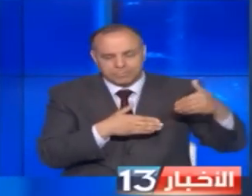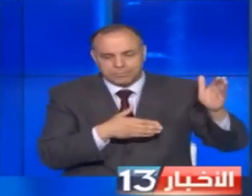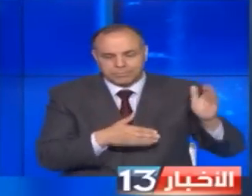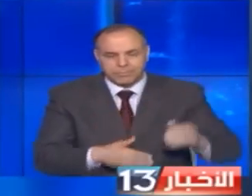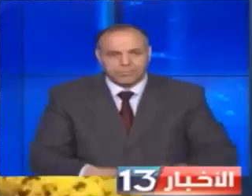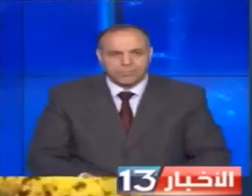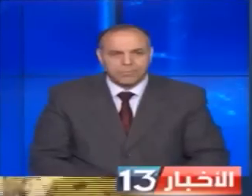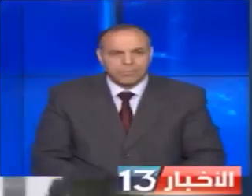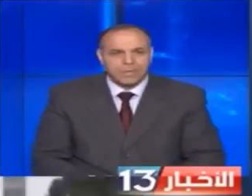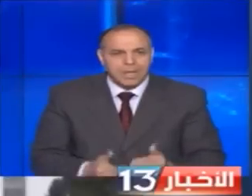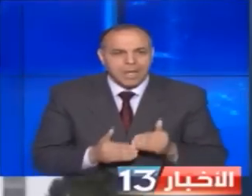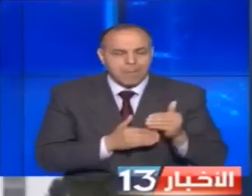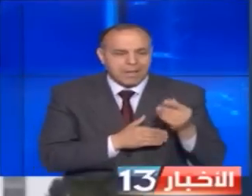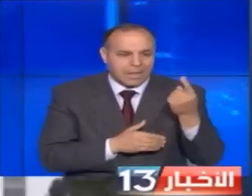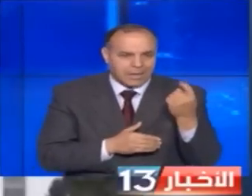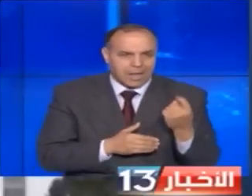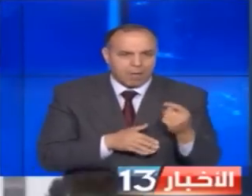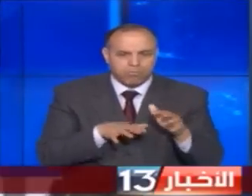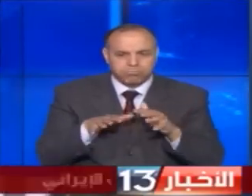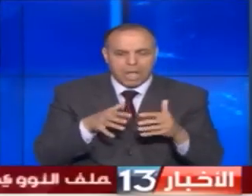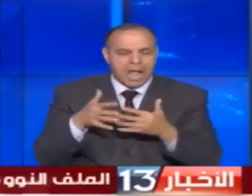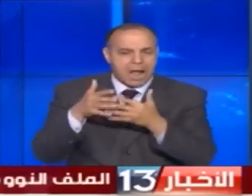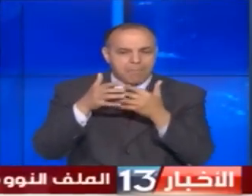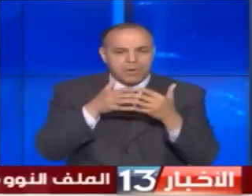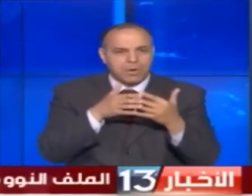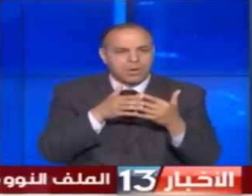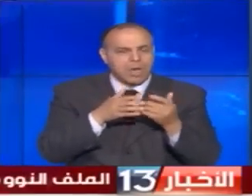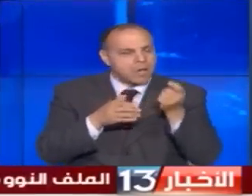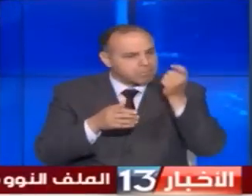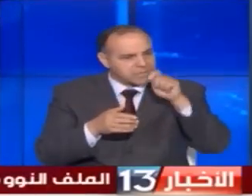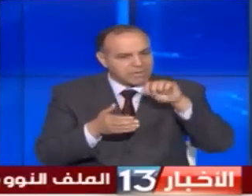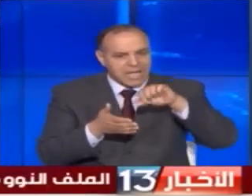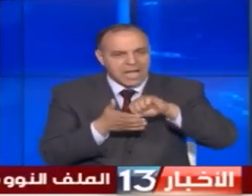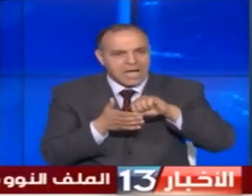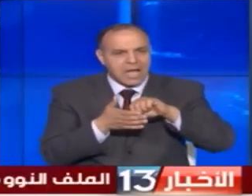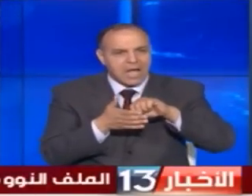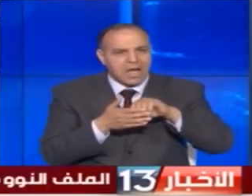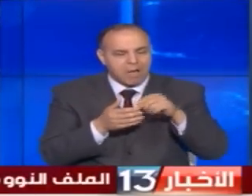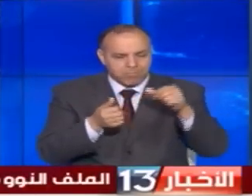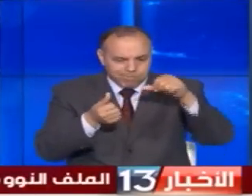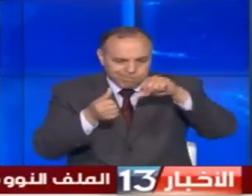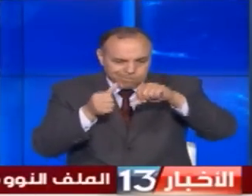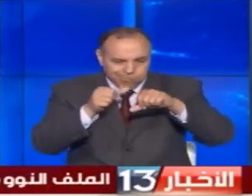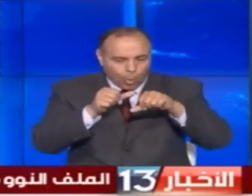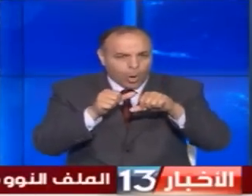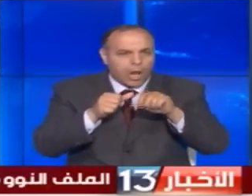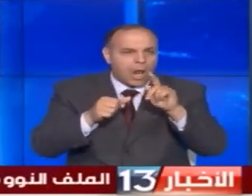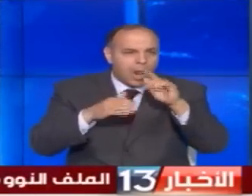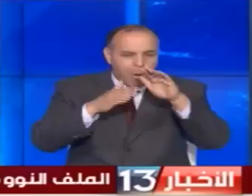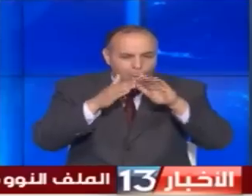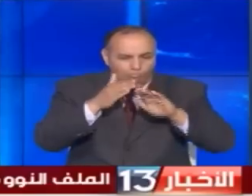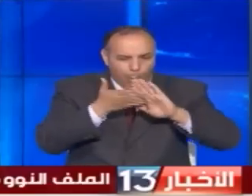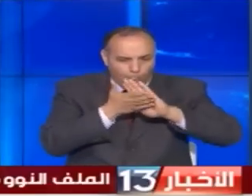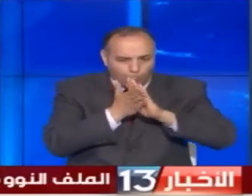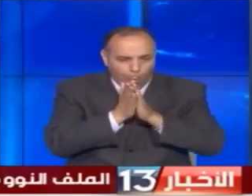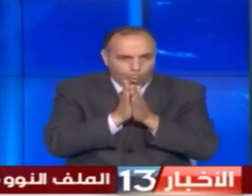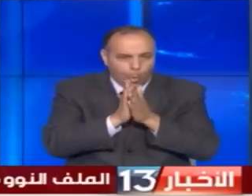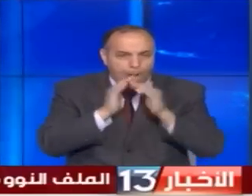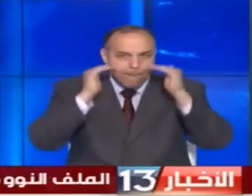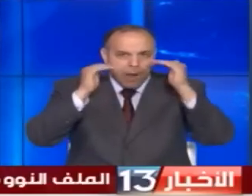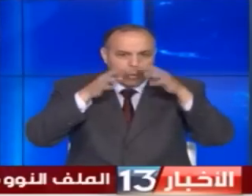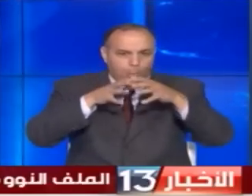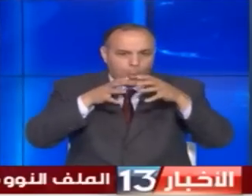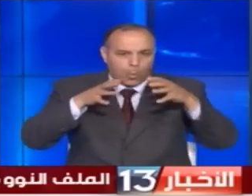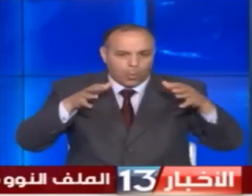بعد يوم من تحرك واشنطن لاجبار ايران على الكف عن انتاج اليورانيوم منخفض التخصيب وتوسيع محطتها